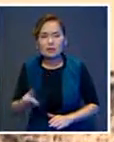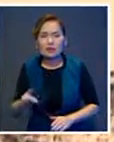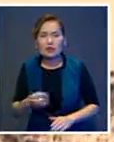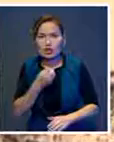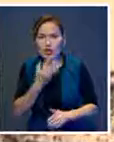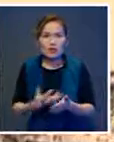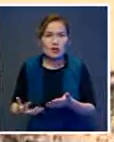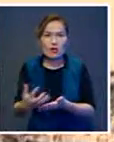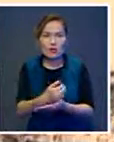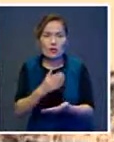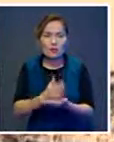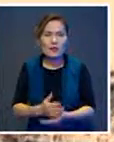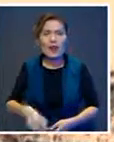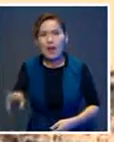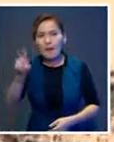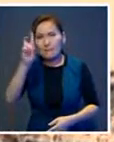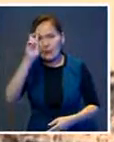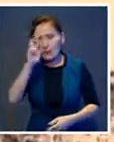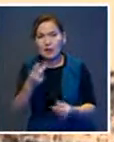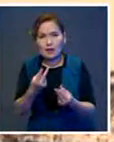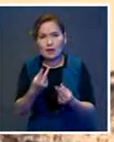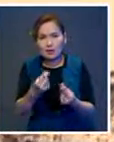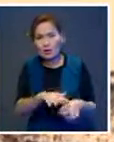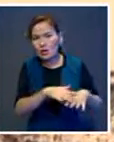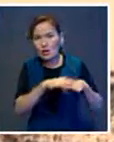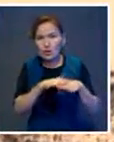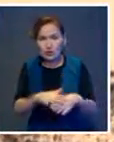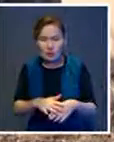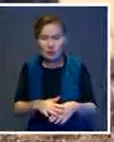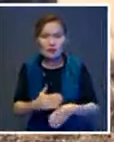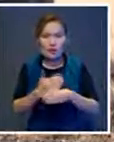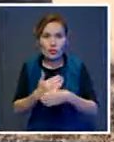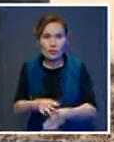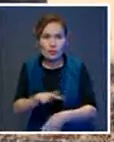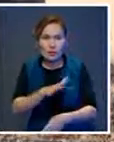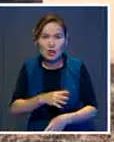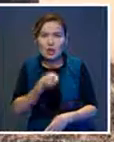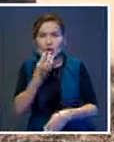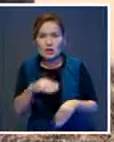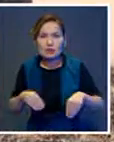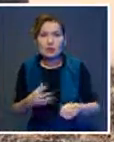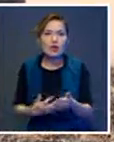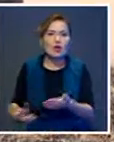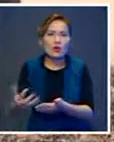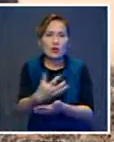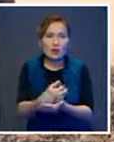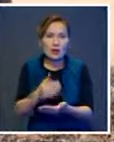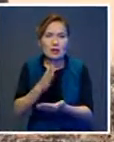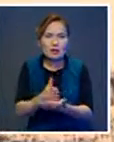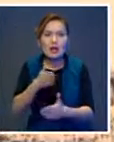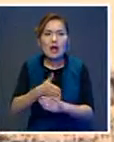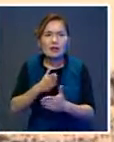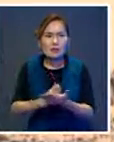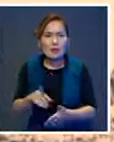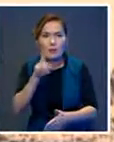көрсеткіштерге біз мемлекет тарапынан берілген көмек арқылы жетіп отырмыз. Астық әлі сатылмайды.